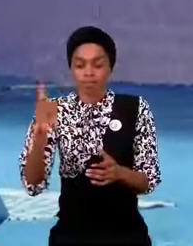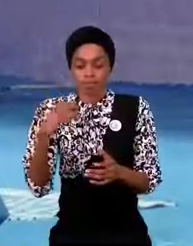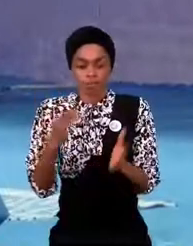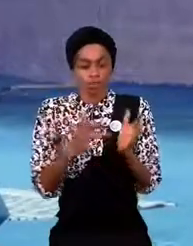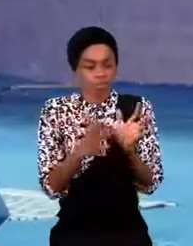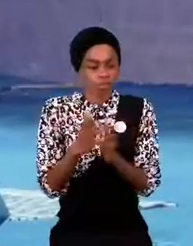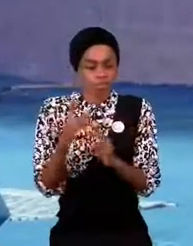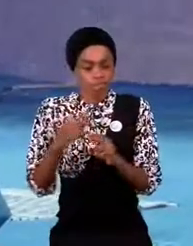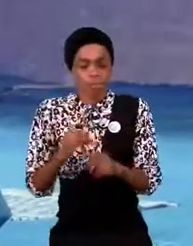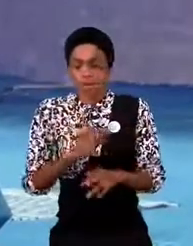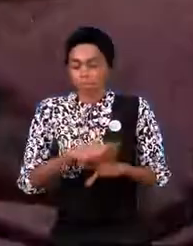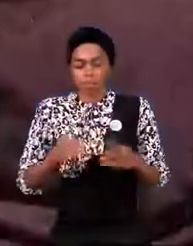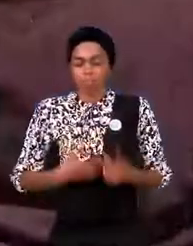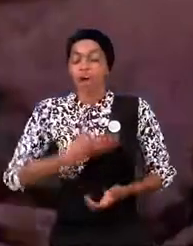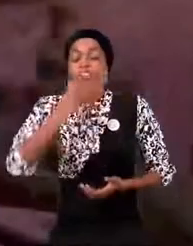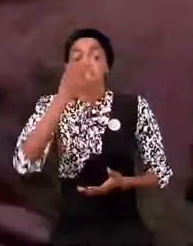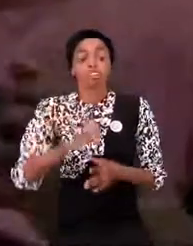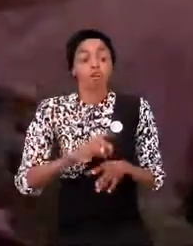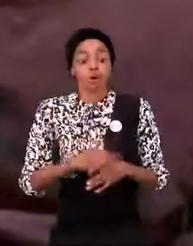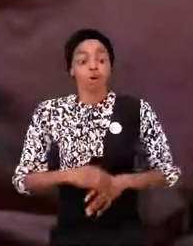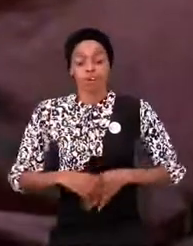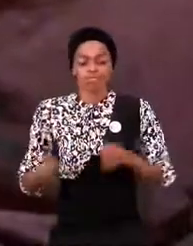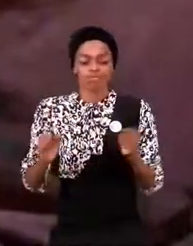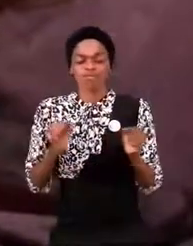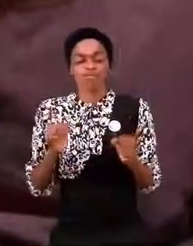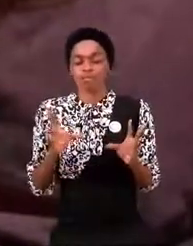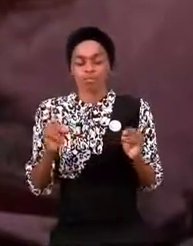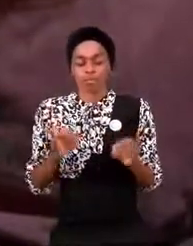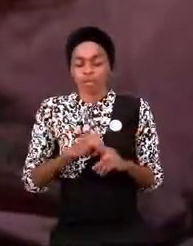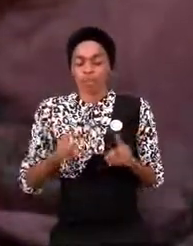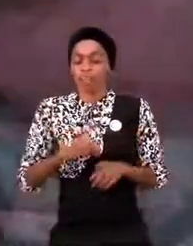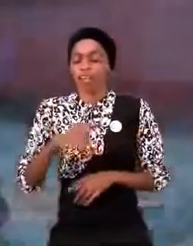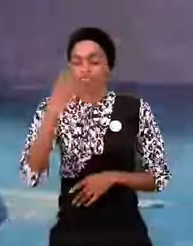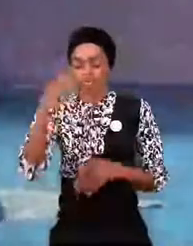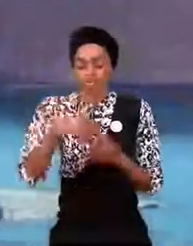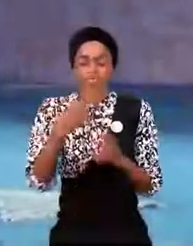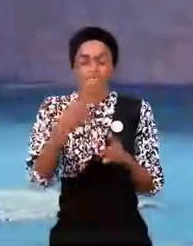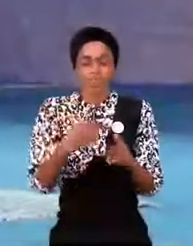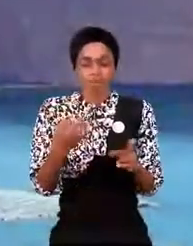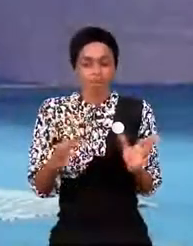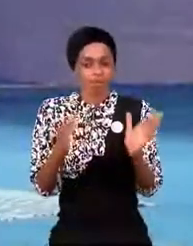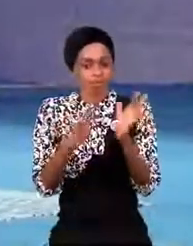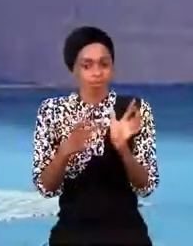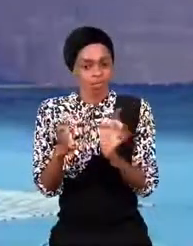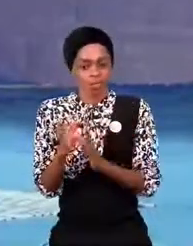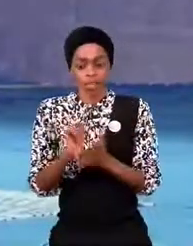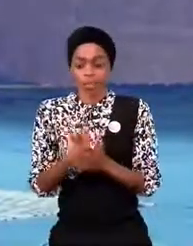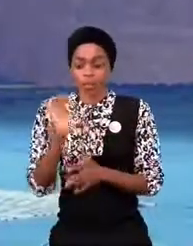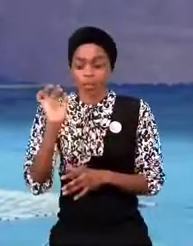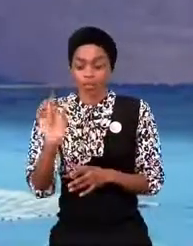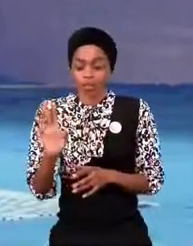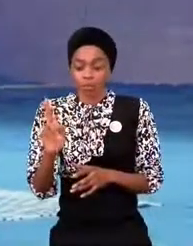nom de Jésus, le bouton est appuyé seulement. Ensuite, ce cancer dans ta vie,